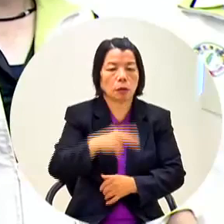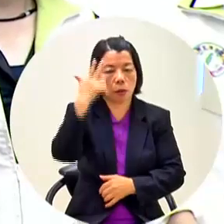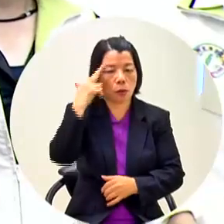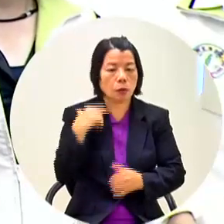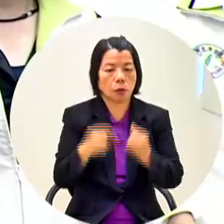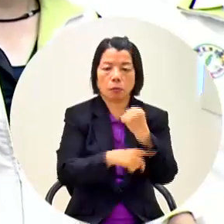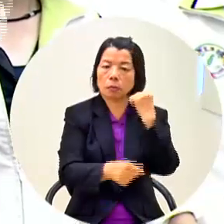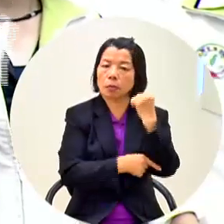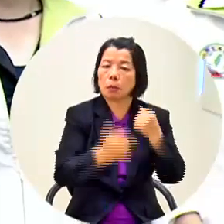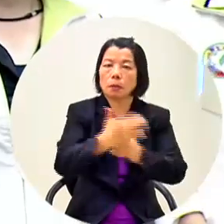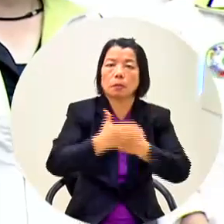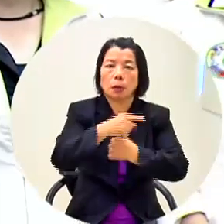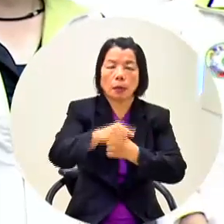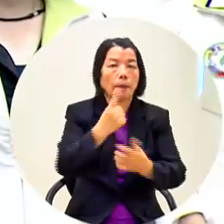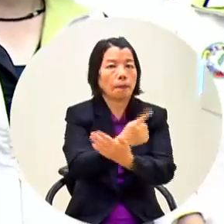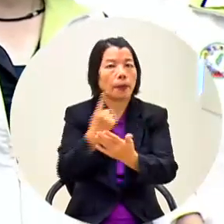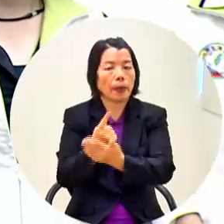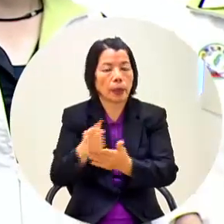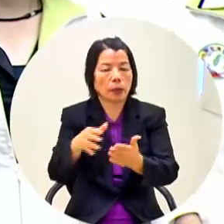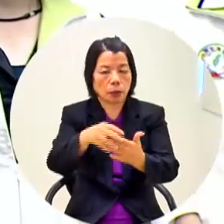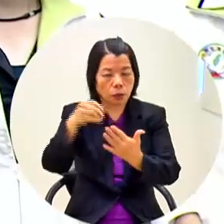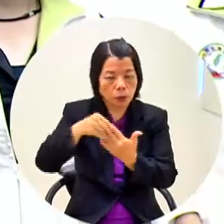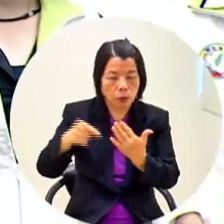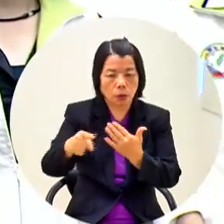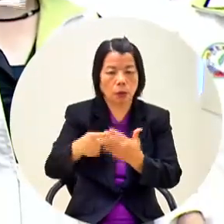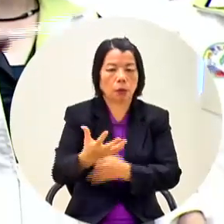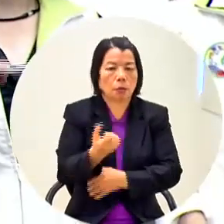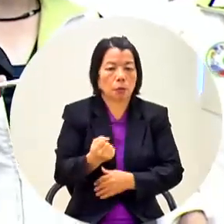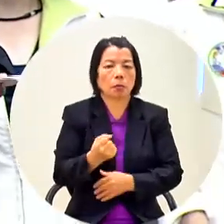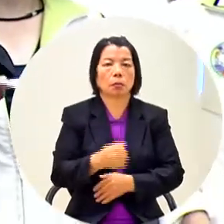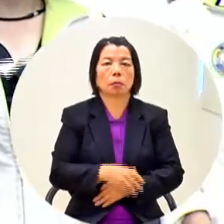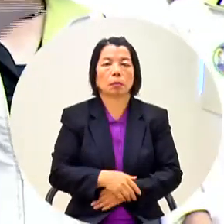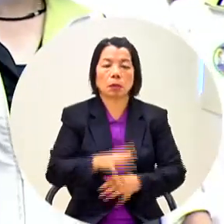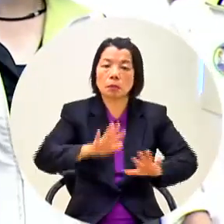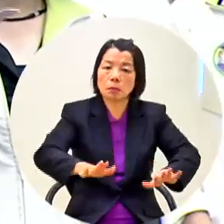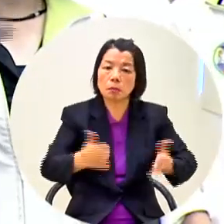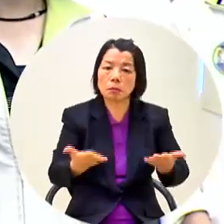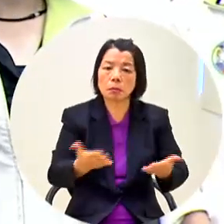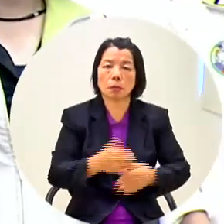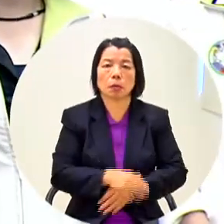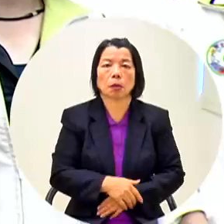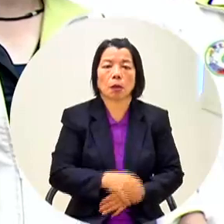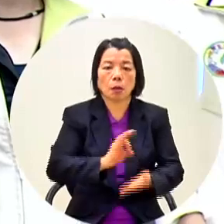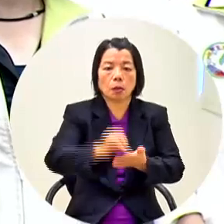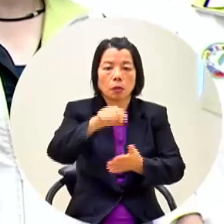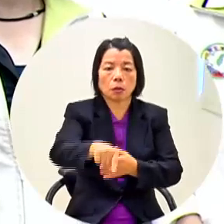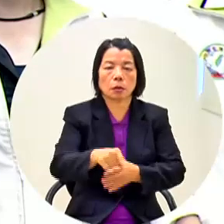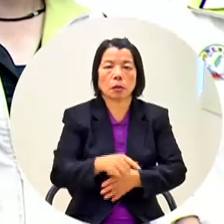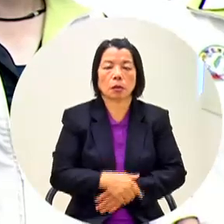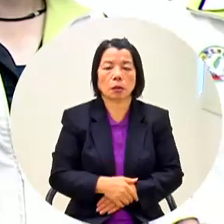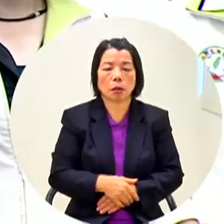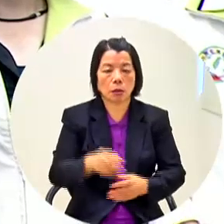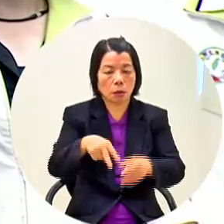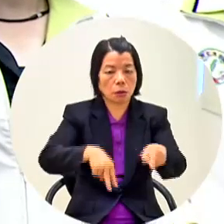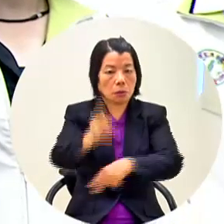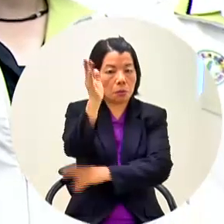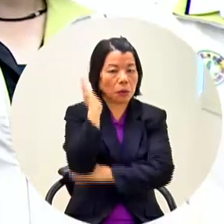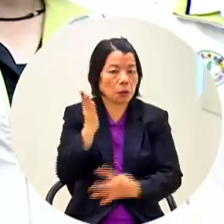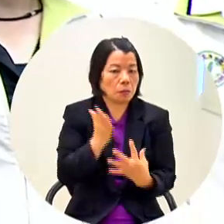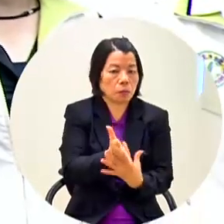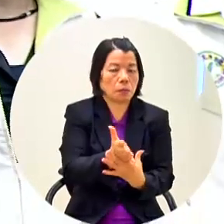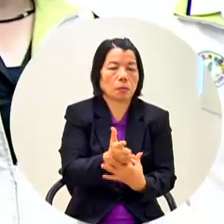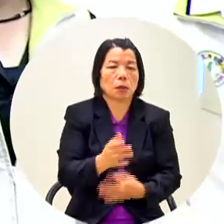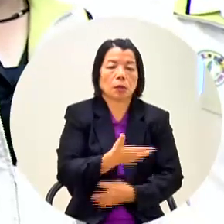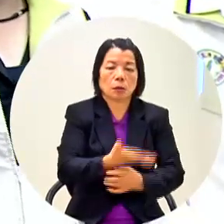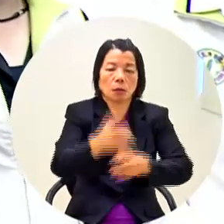一个人拥有选举跟罢免同等的权利。那现在呢，用这种行政干扰的手段，让高雄